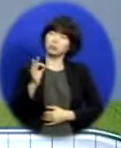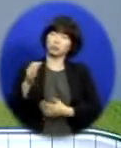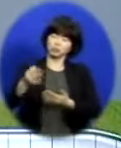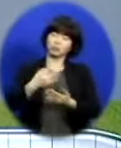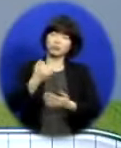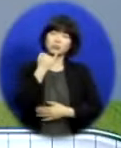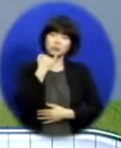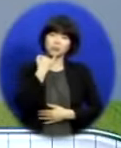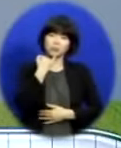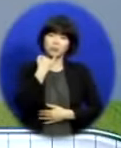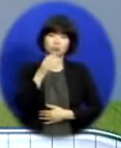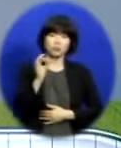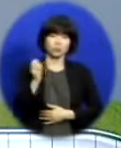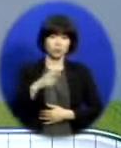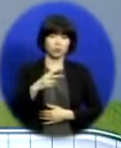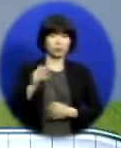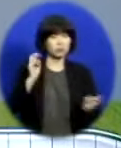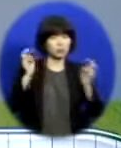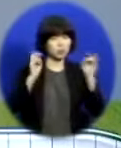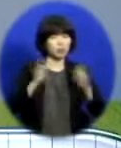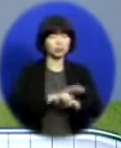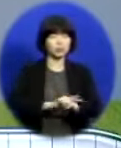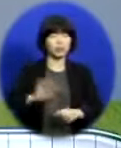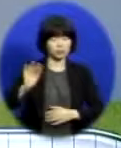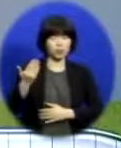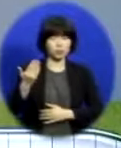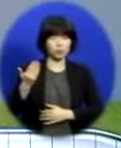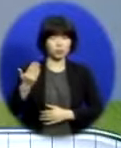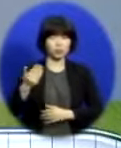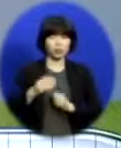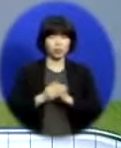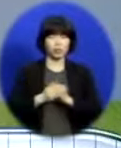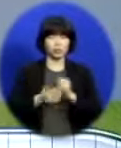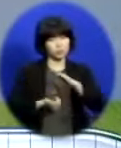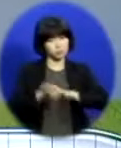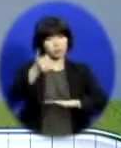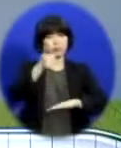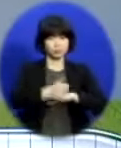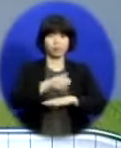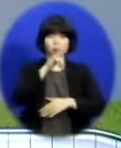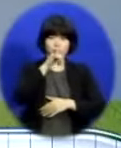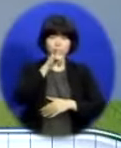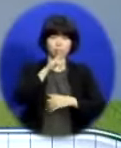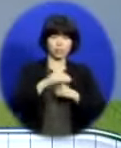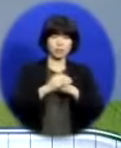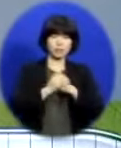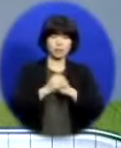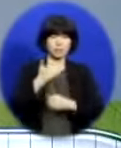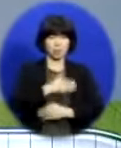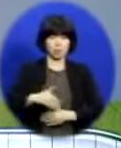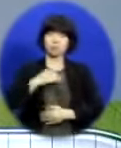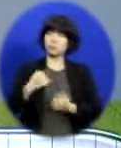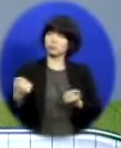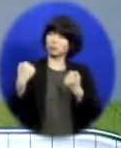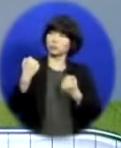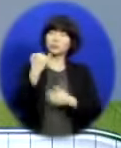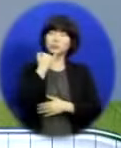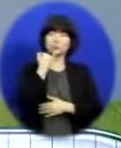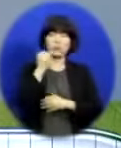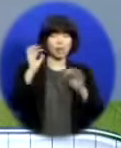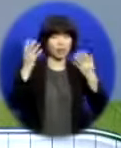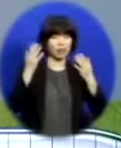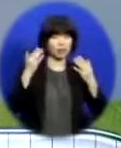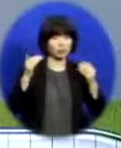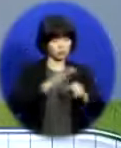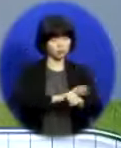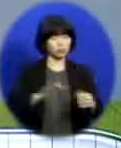벌리고 또 사업도 잘되고 또 성공했고 뭐 몸도 건강하고 아이들도